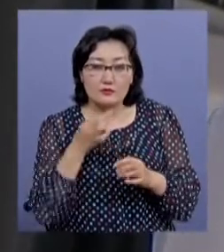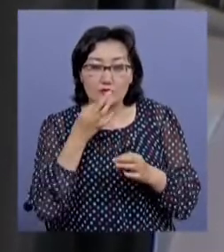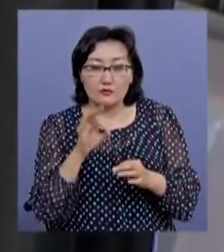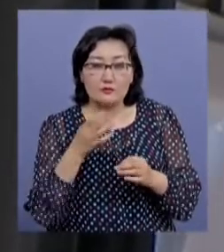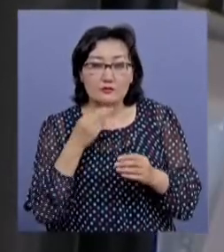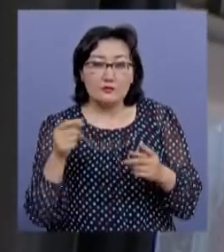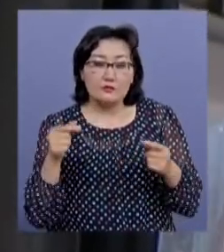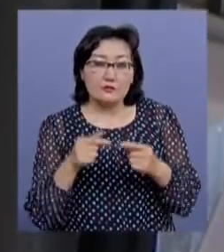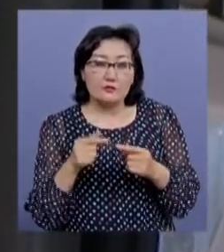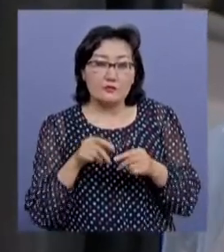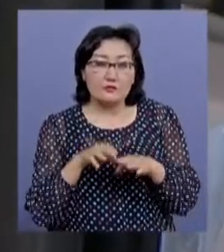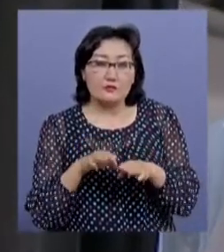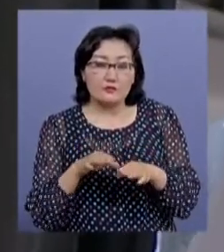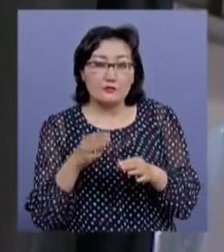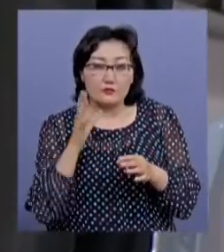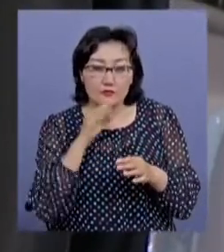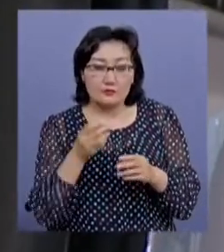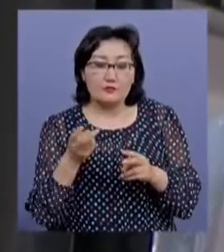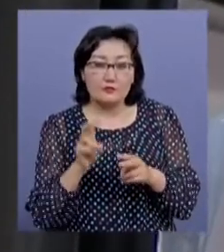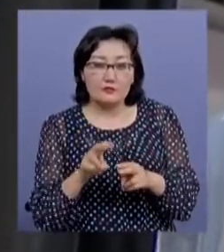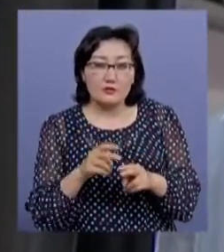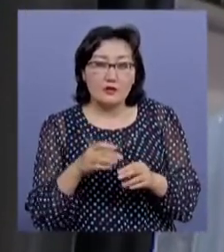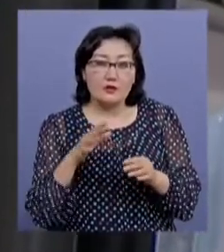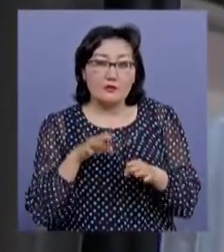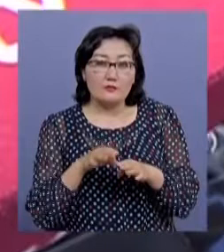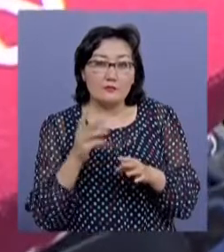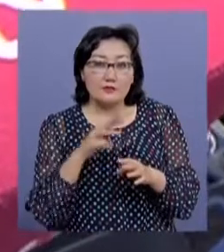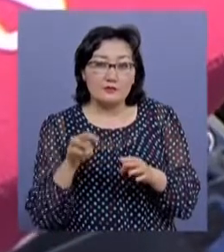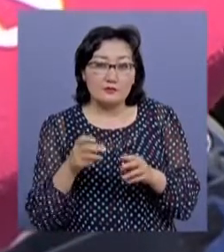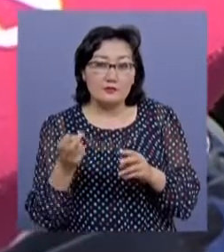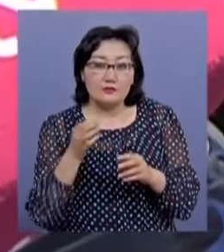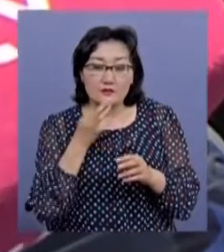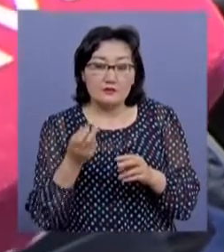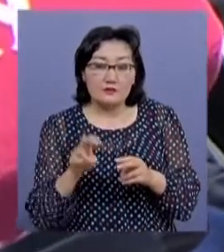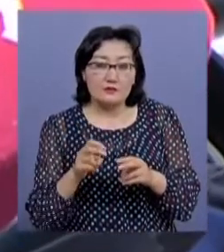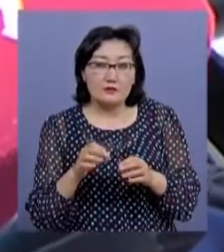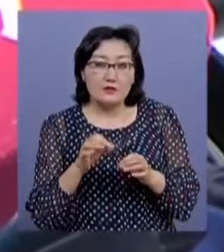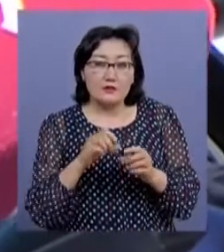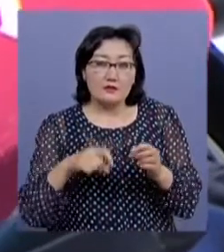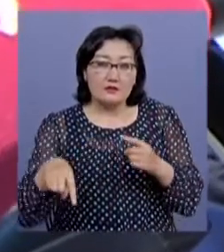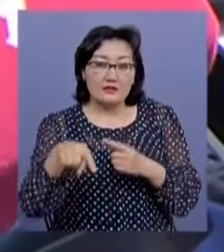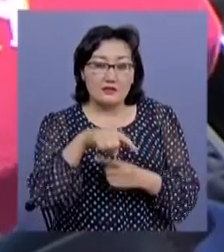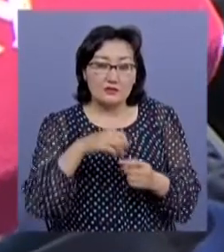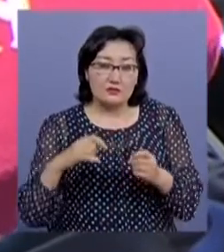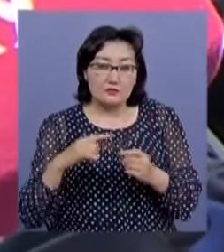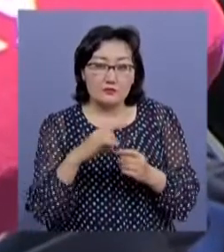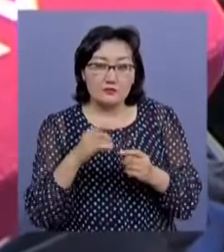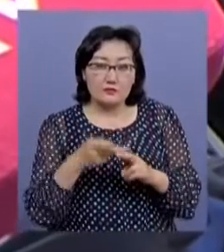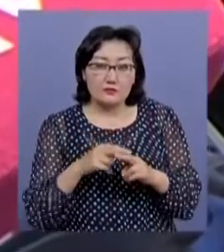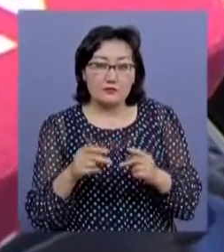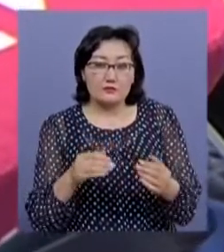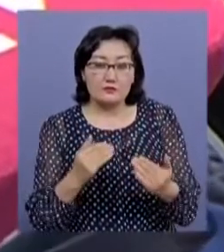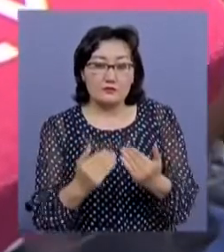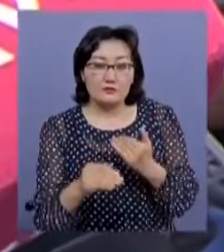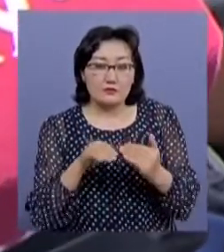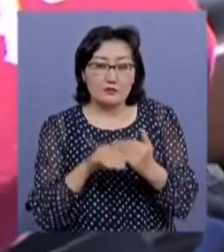шығамыз, уақытымызбен келеміз. Бұлай қарай 5 минут ерте келеміз. Біз ана кольцо бар ғой аэропортында, сол жерден тұрып біз бері қарай